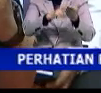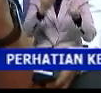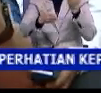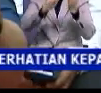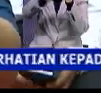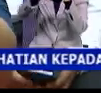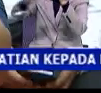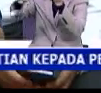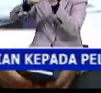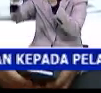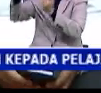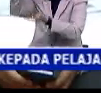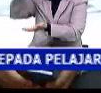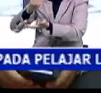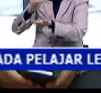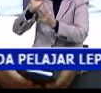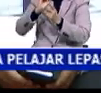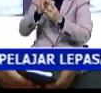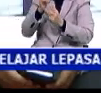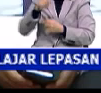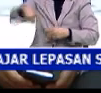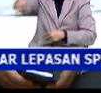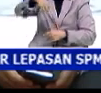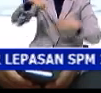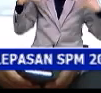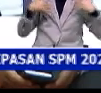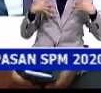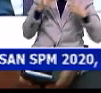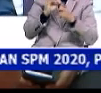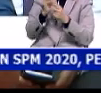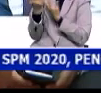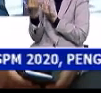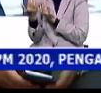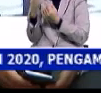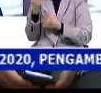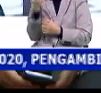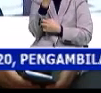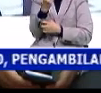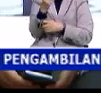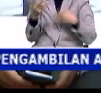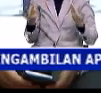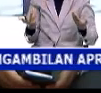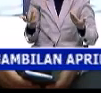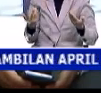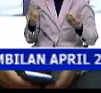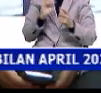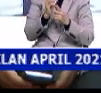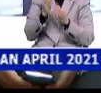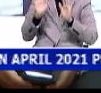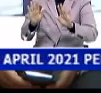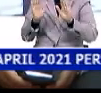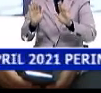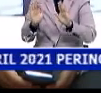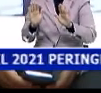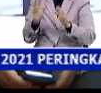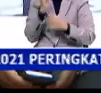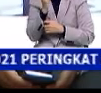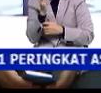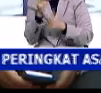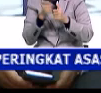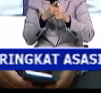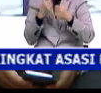ke? Ataupun mereka takut ke? Tunggu dan lihat ke? Seperti banyak orang kata, tunggu dulu, lihat dulu.